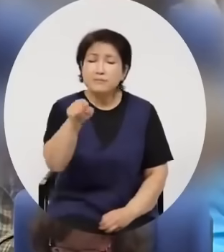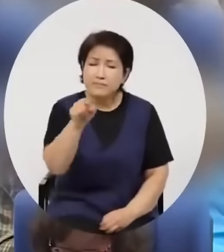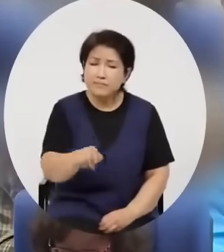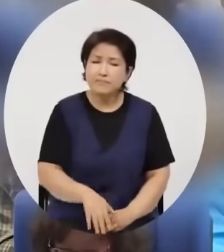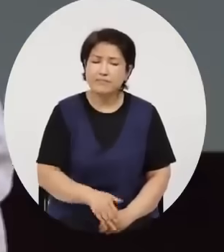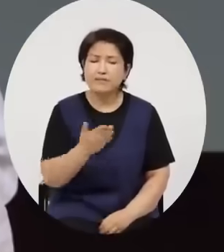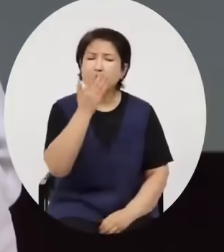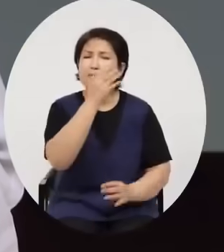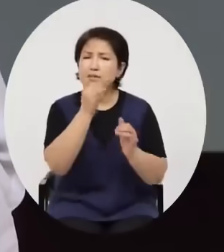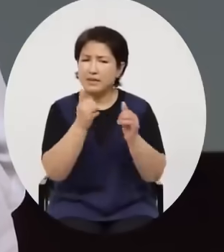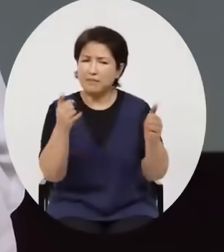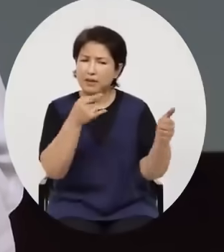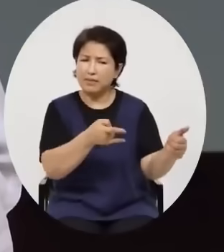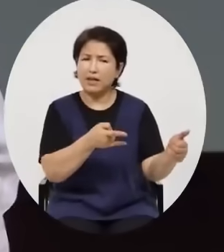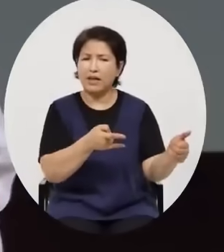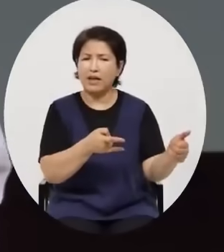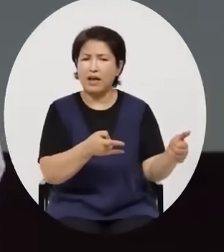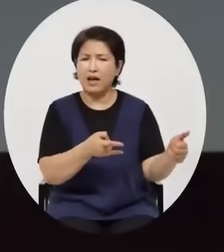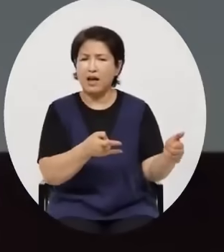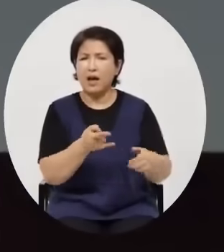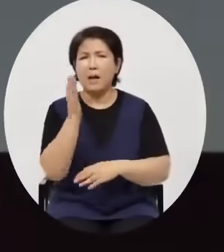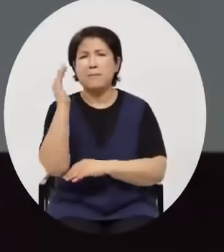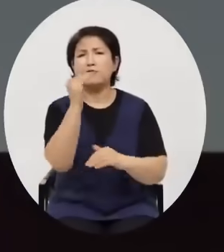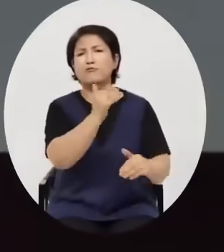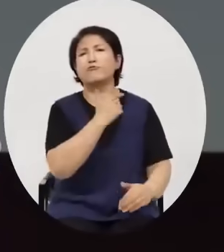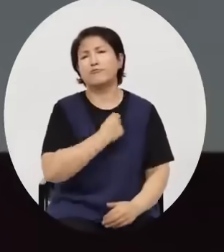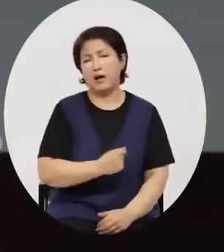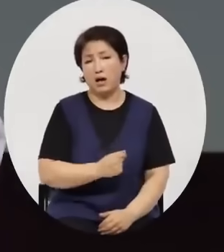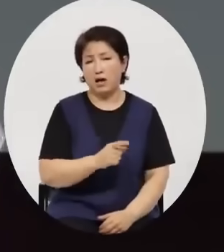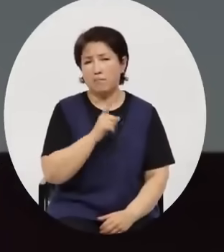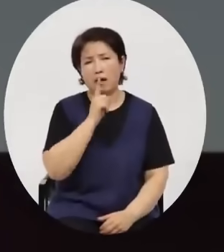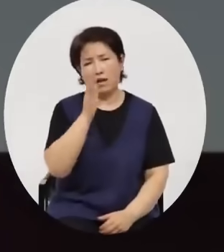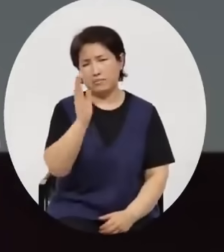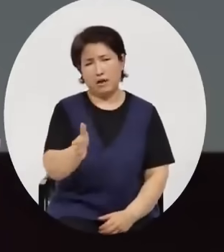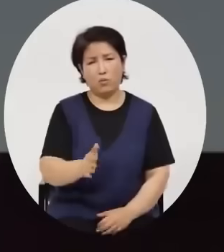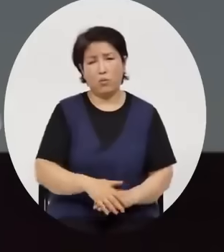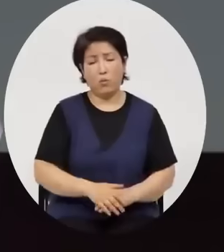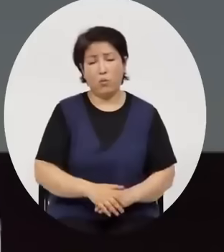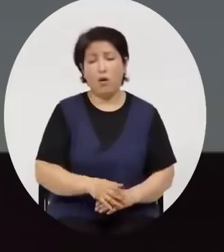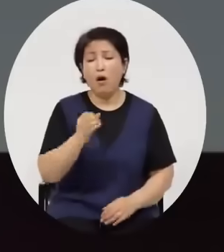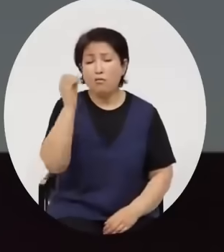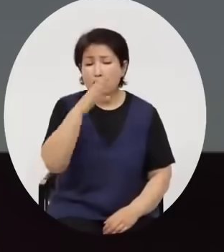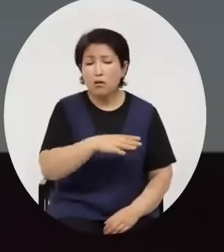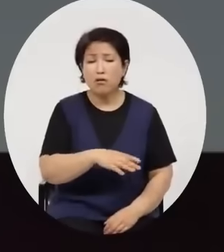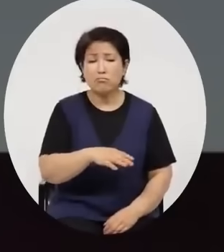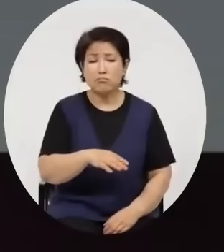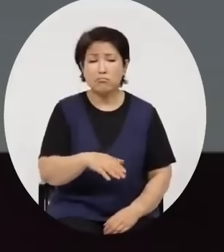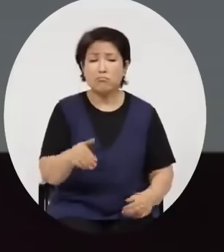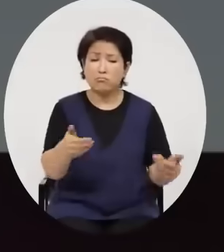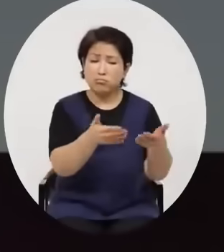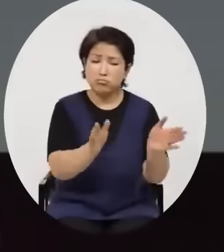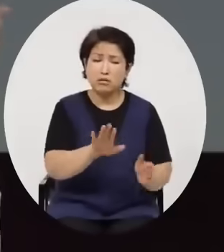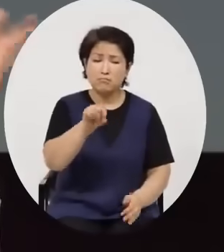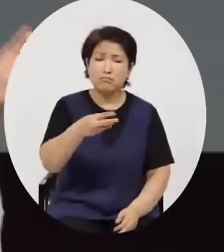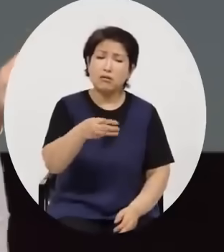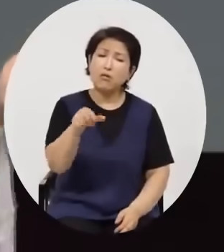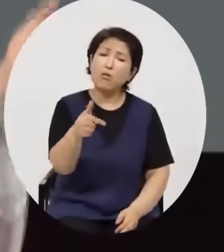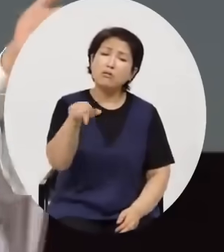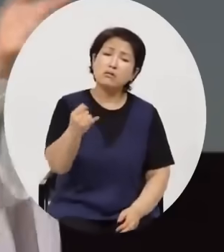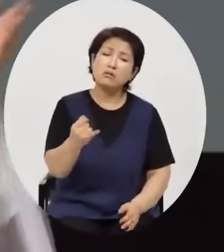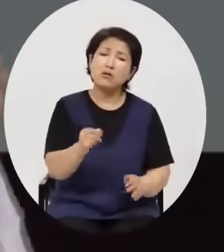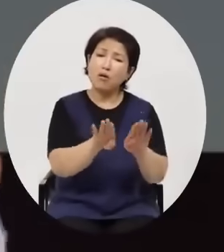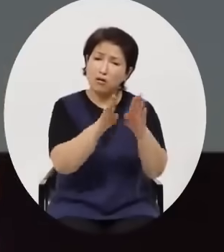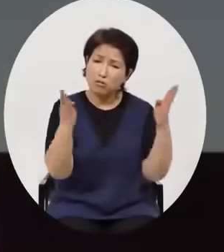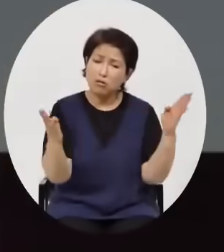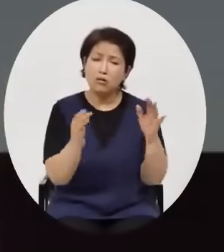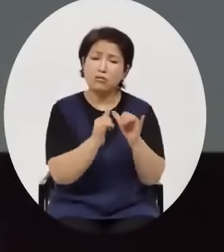그러니까 자기는 젊은이들에게 뭘 해줄 말 있다 이러지 말고 자기 그냥 블로그 하나 열어가 요즘 사람들